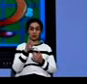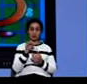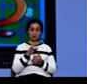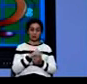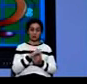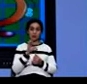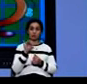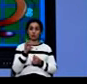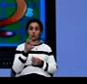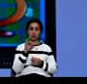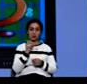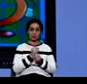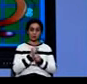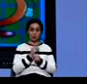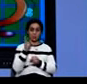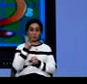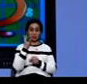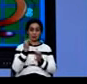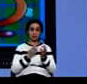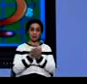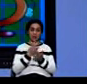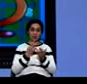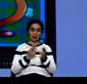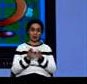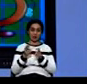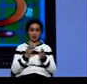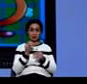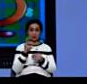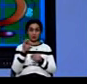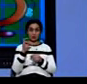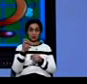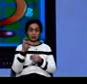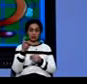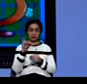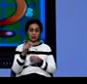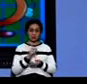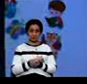делает? Правильно, мальчик катается на санках.